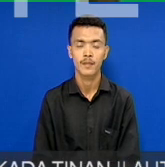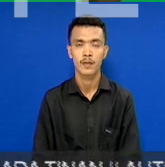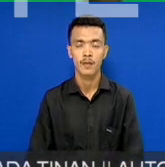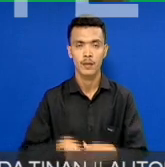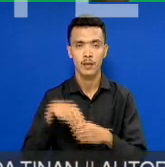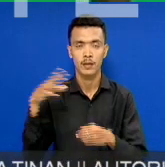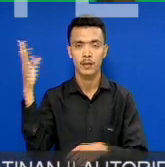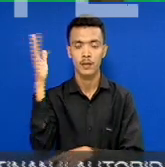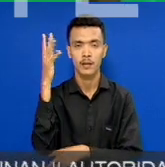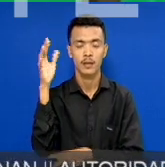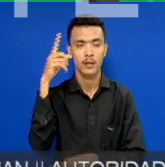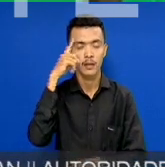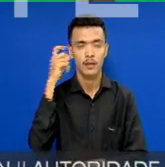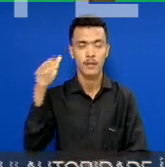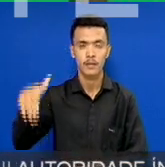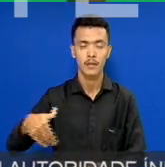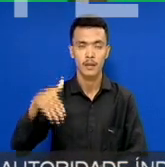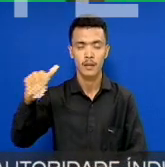ne tama aisir eksa sira